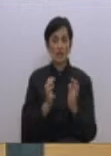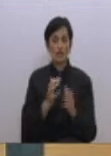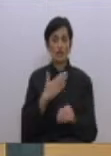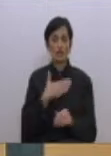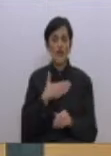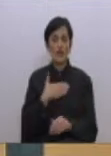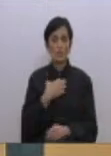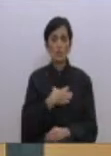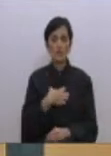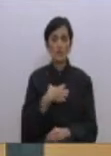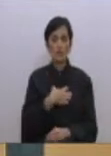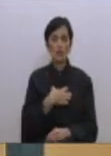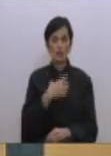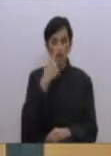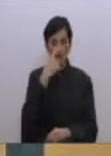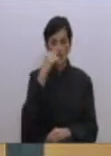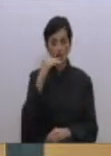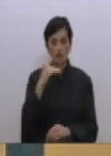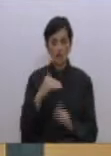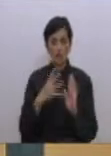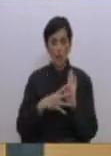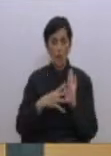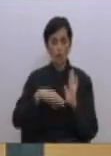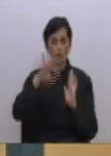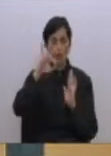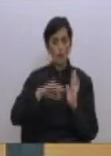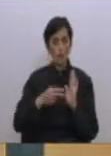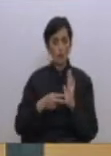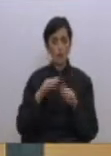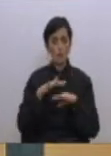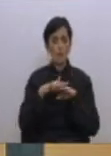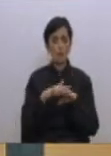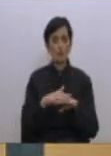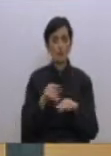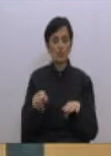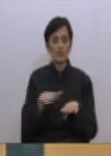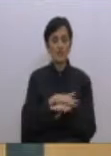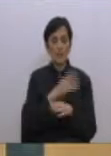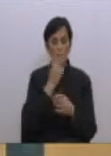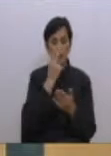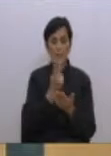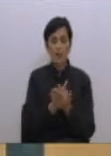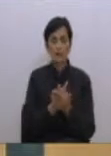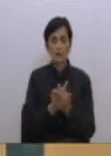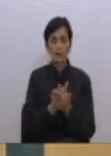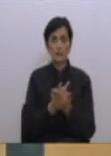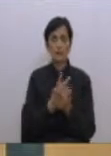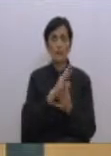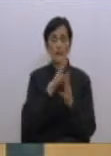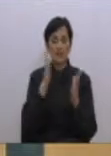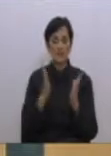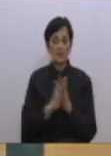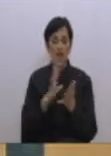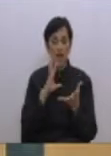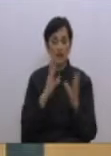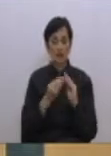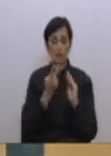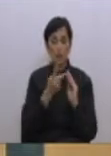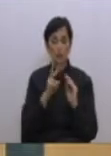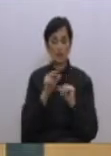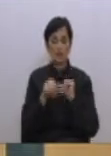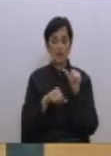ჩვენთვის მნიშვნელოვანი ინდიკატორი 90%-იანი ბიუჯეტის დაფარვის მაჩვენებელი. საერთო ჯამში 2022